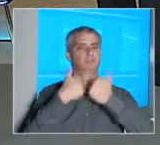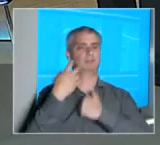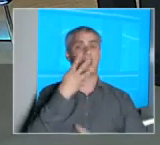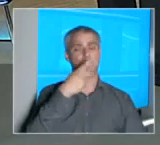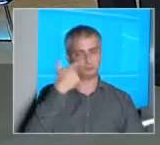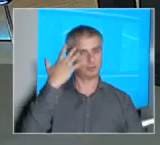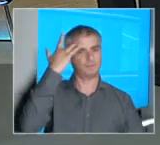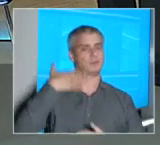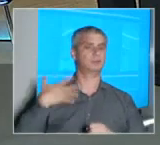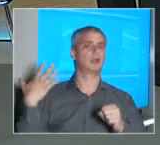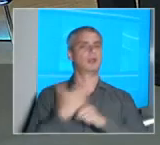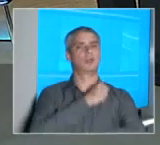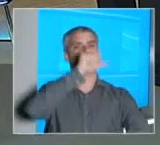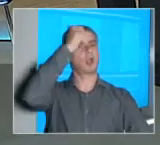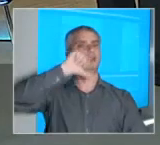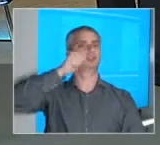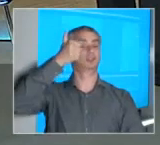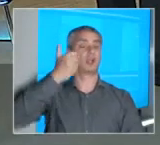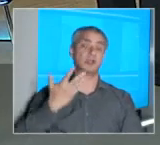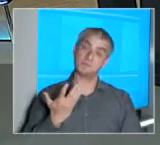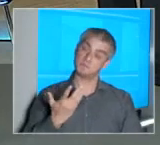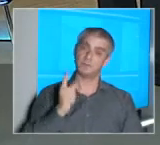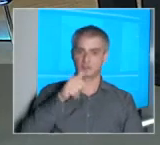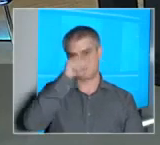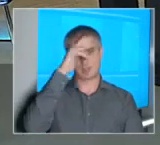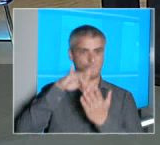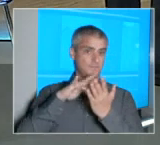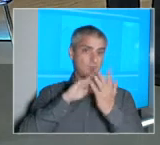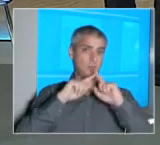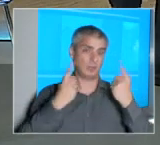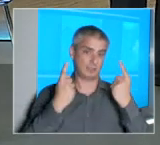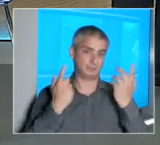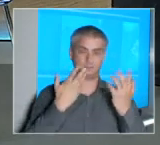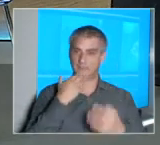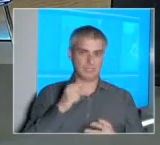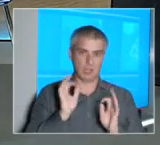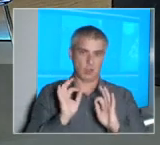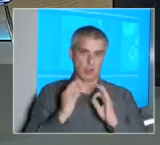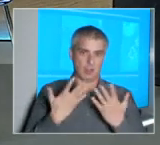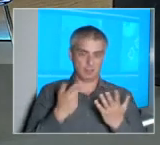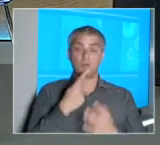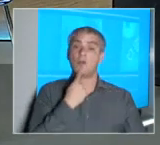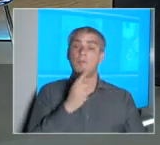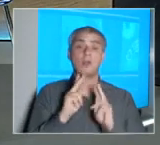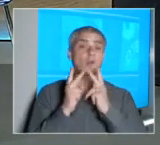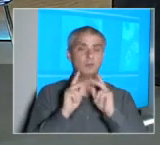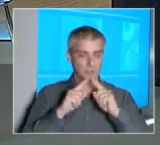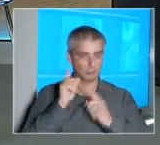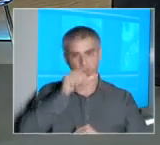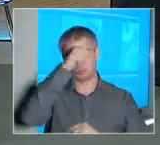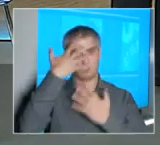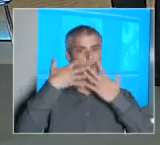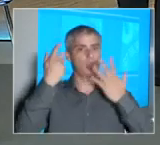הוא מפנטז על תואר ראשון בישראל. יש לו תארים במקומות אחרים. בישראל עדיין אין לו, והוא אומר, לקבוצות אחרות יש שמות